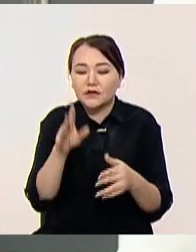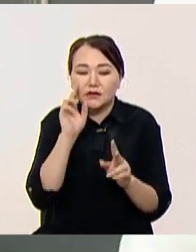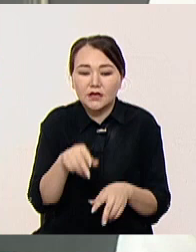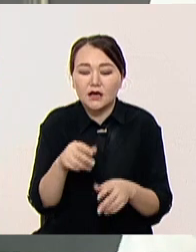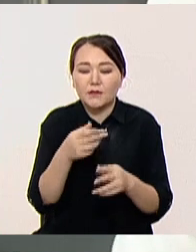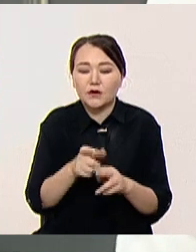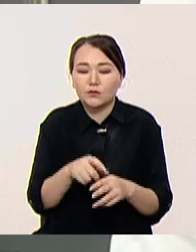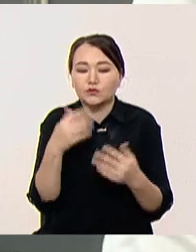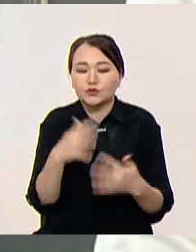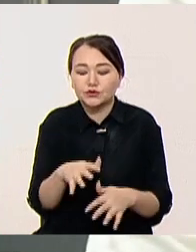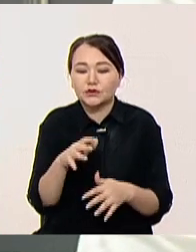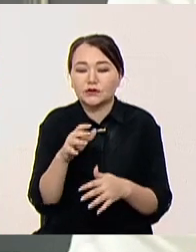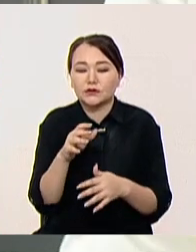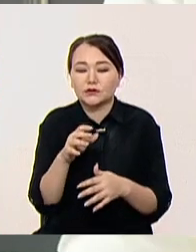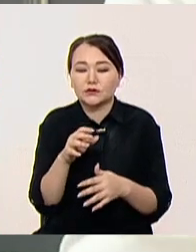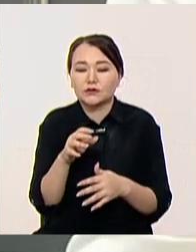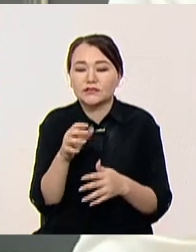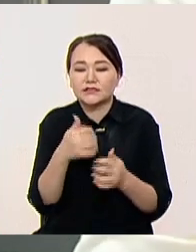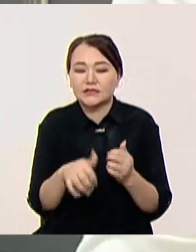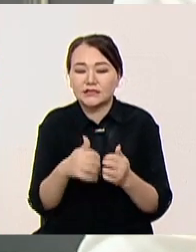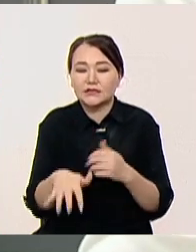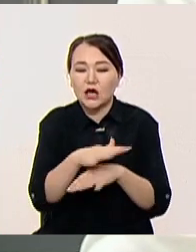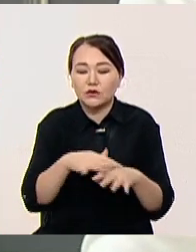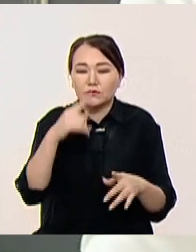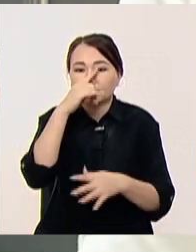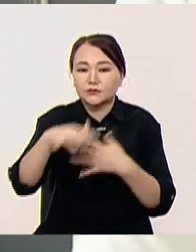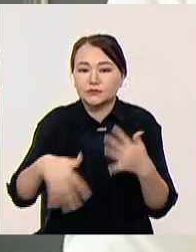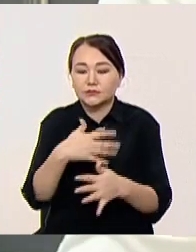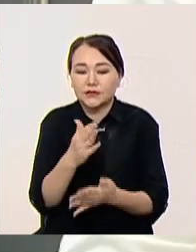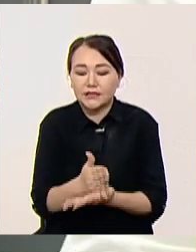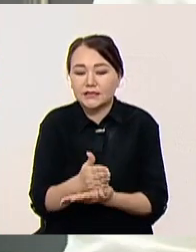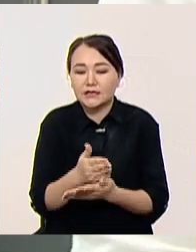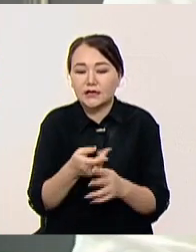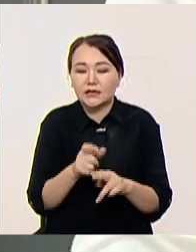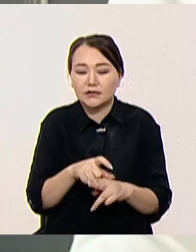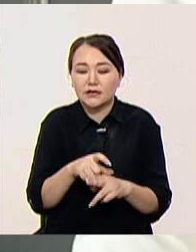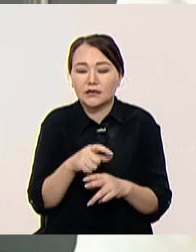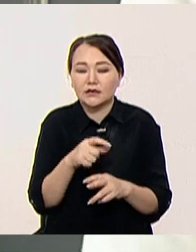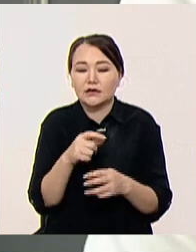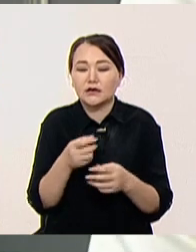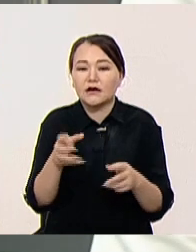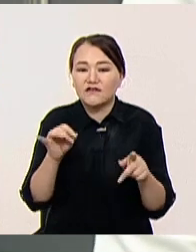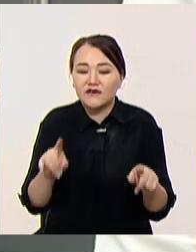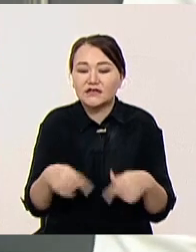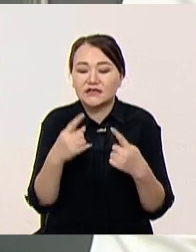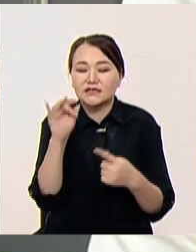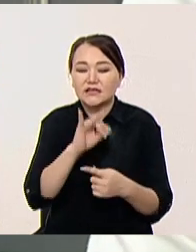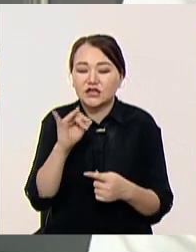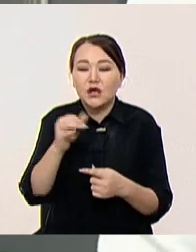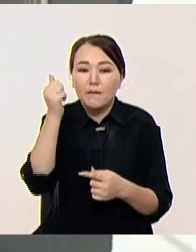идет уже забвение идет среди народа. Поэтому вот это вот всколыхнуть, восстановить